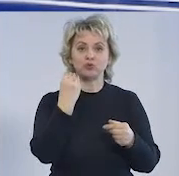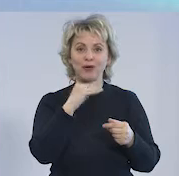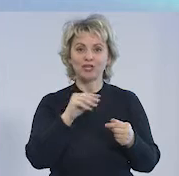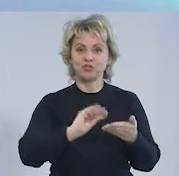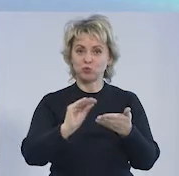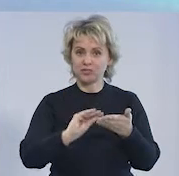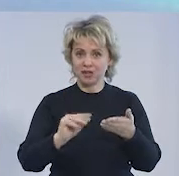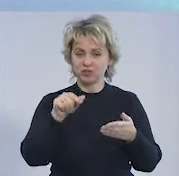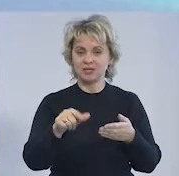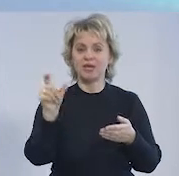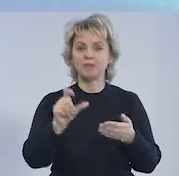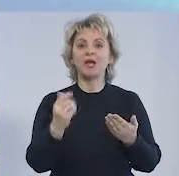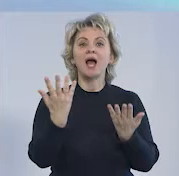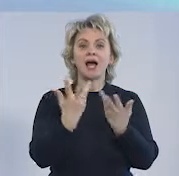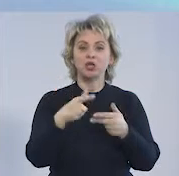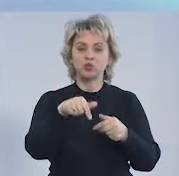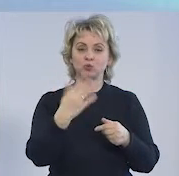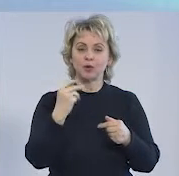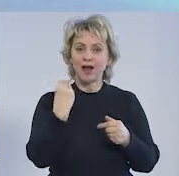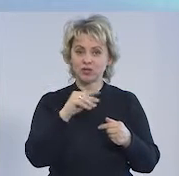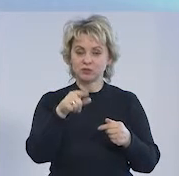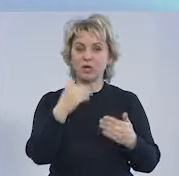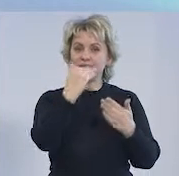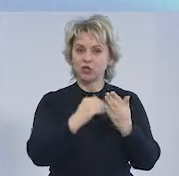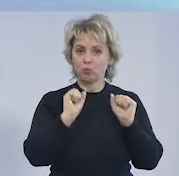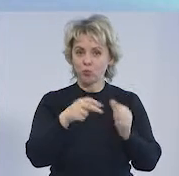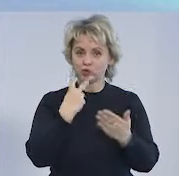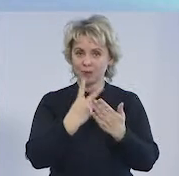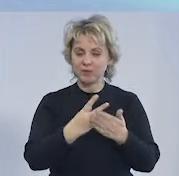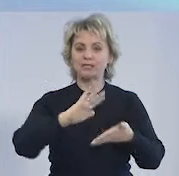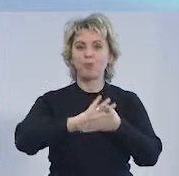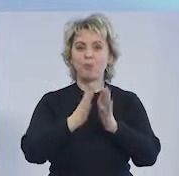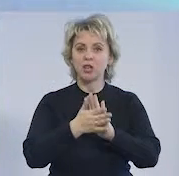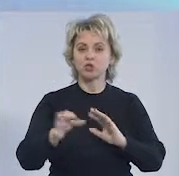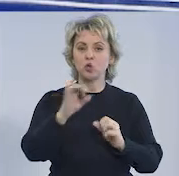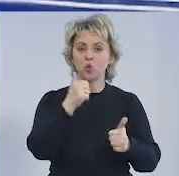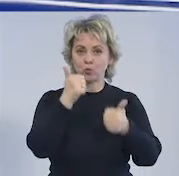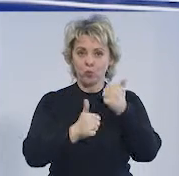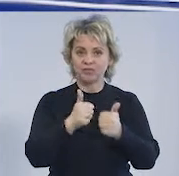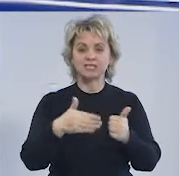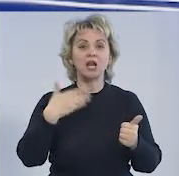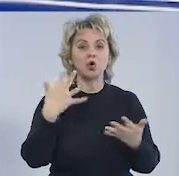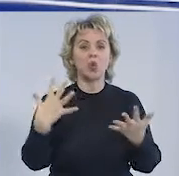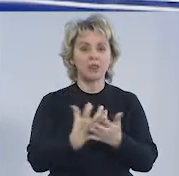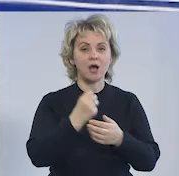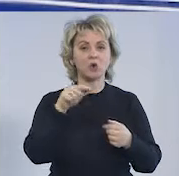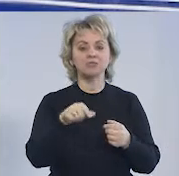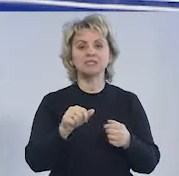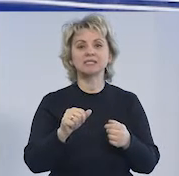качеству статей. Да. По и количеству где эти и критерии можно посмотреть? Вот, положение о конкурсе легко